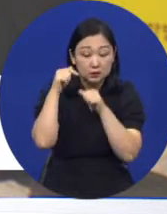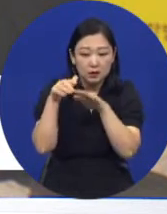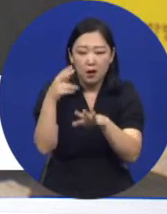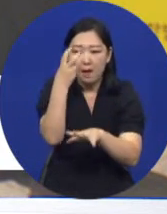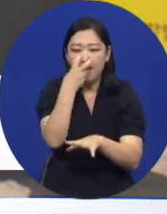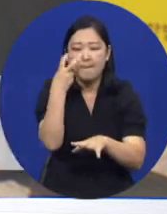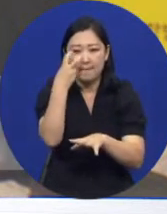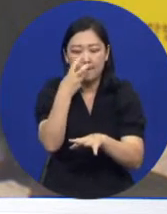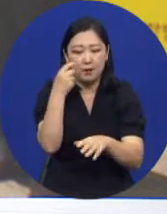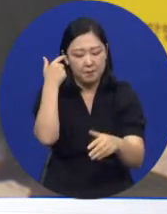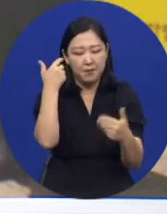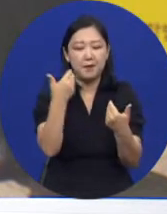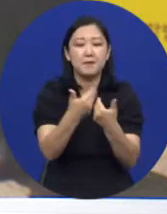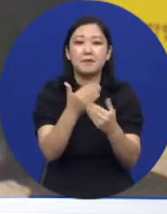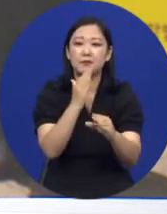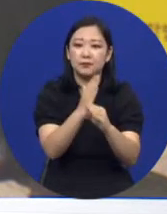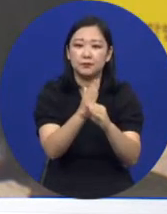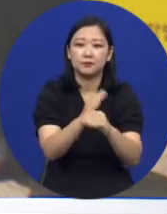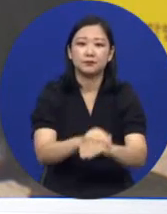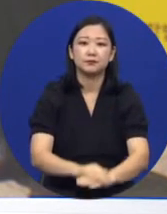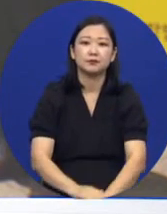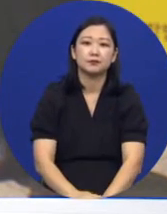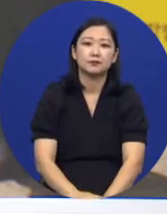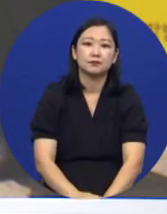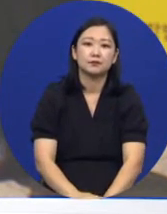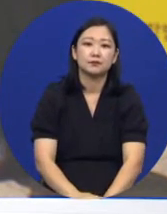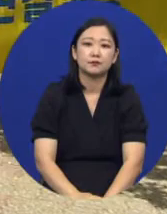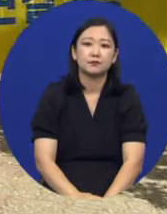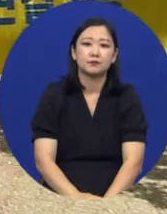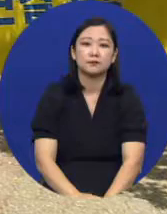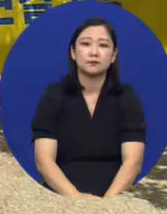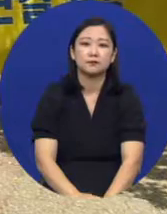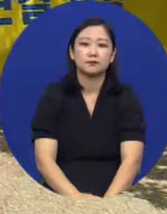일고 있습니다. 김찬영 기자입니다.